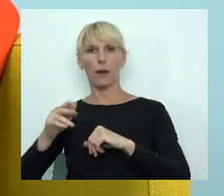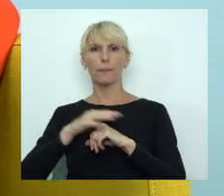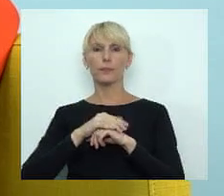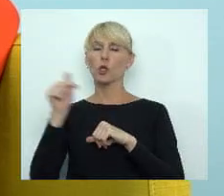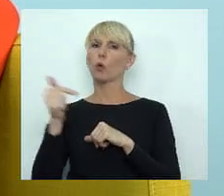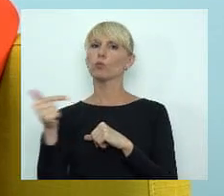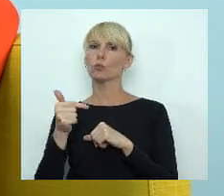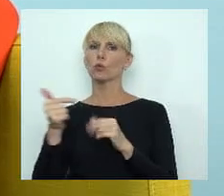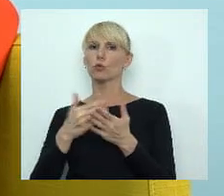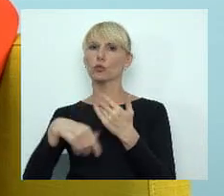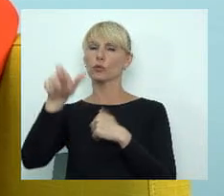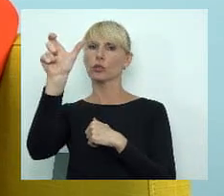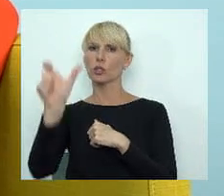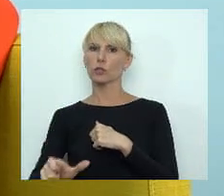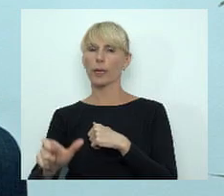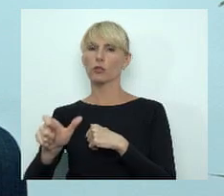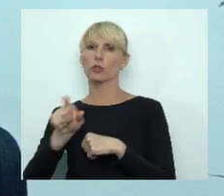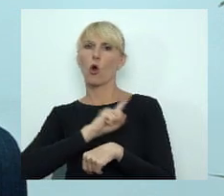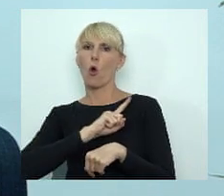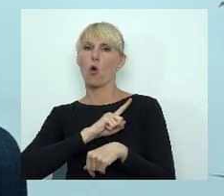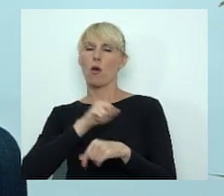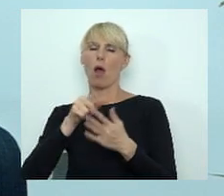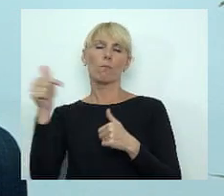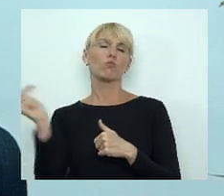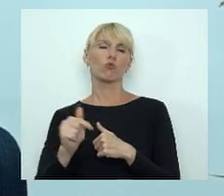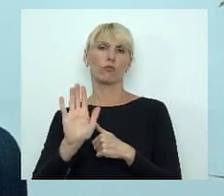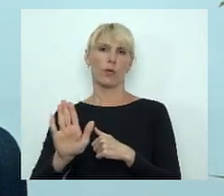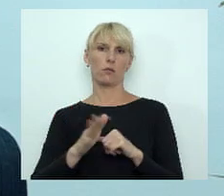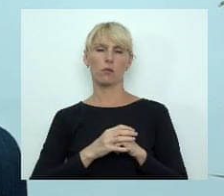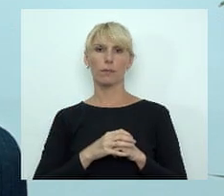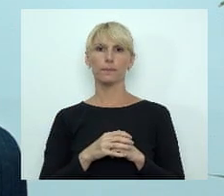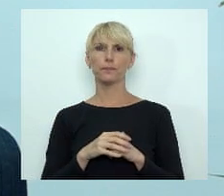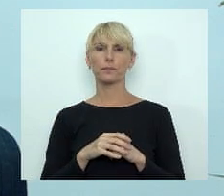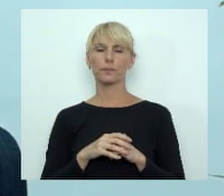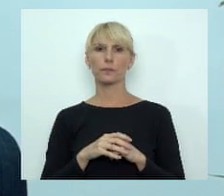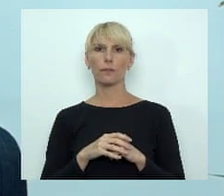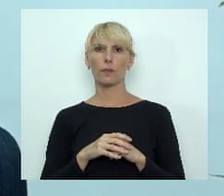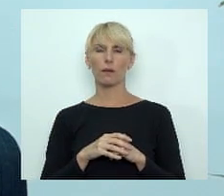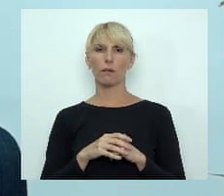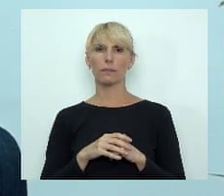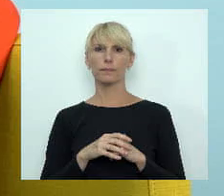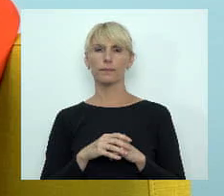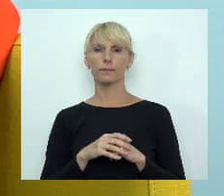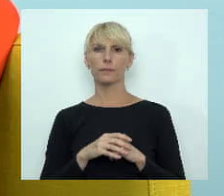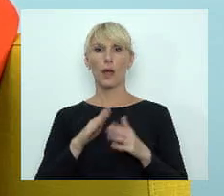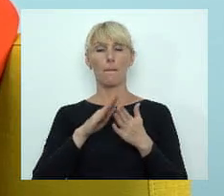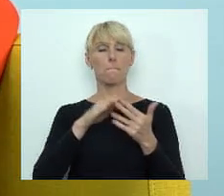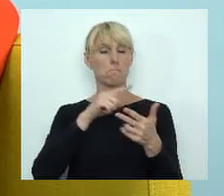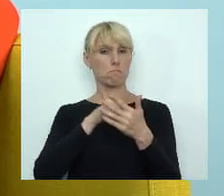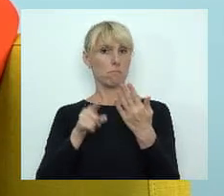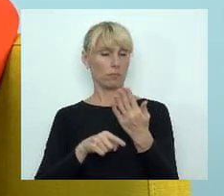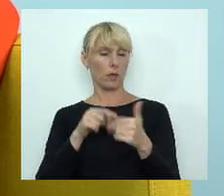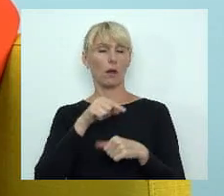mieć wyznaczonego inspektora ochrony danych. I teraz tutaj warianty są dwa, a właściwie nawet więcej niż dwa. Może mieć